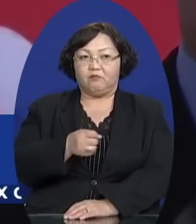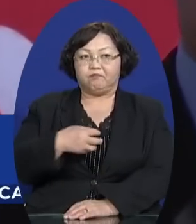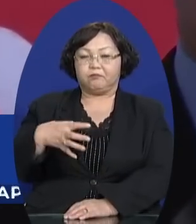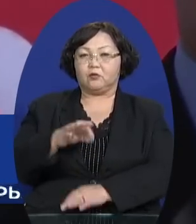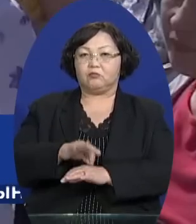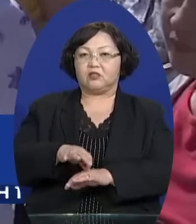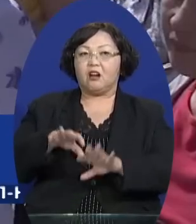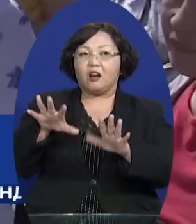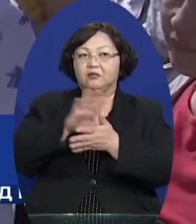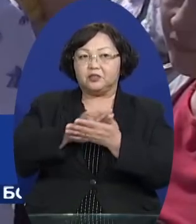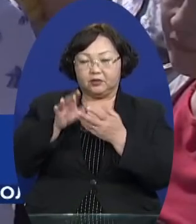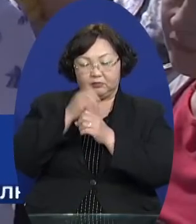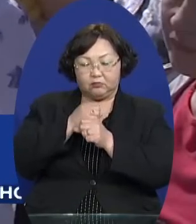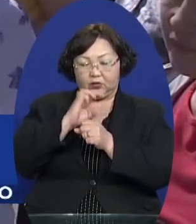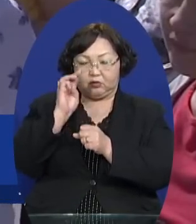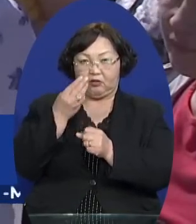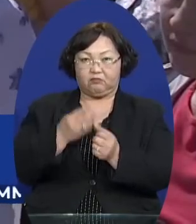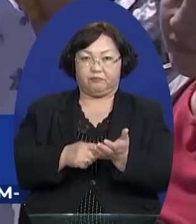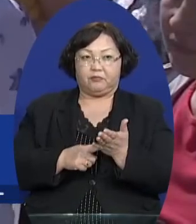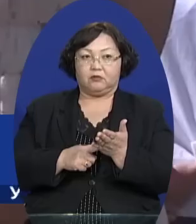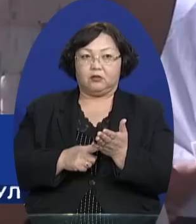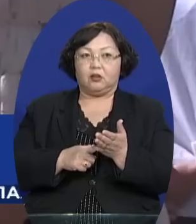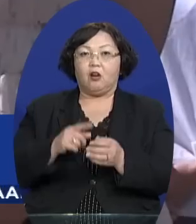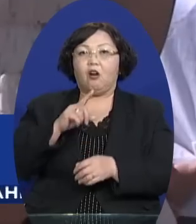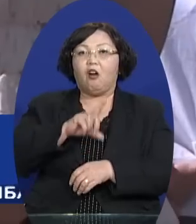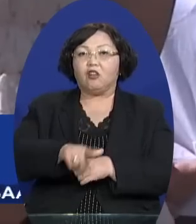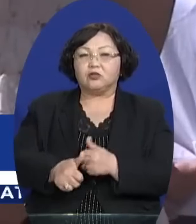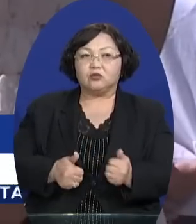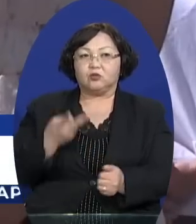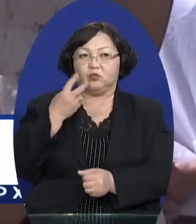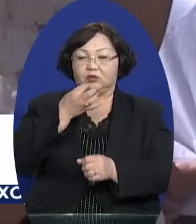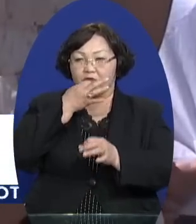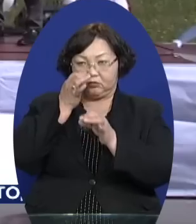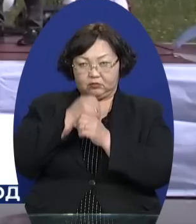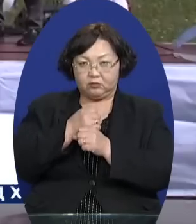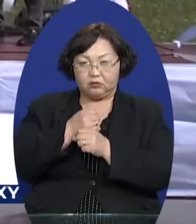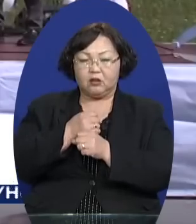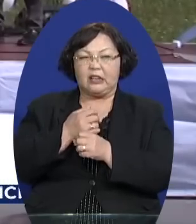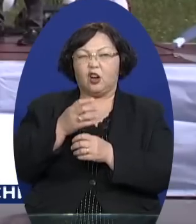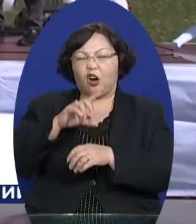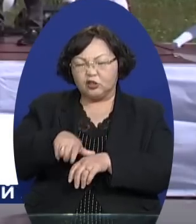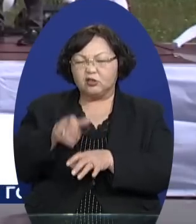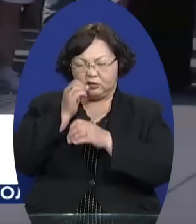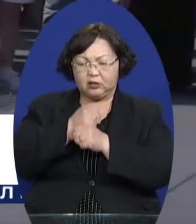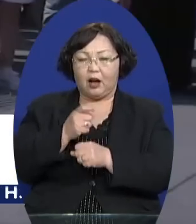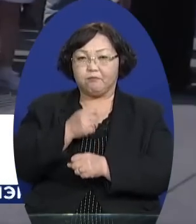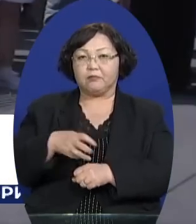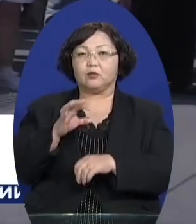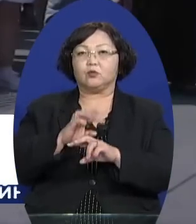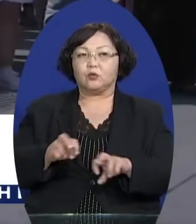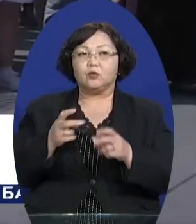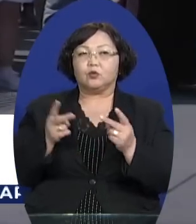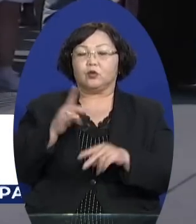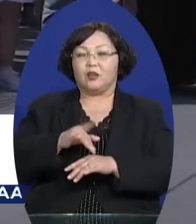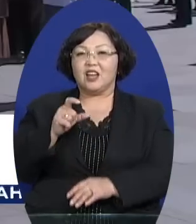тохиолдол шинээр бүртгэгджээ. Эдгээр тохиолдлууд бүгд хожуу үедээ ажиллагдсан байна. Мөн хавдар судлалын үндэсний төвийн эмч мэрэгжилтнүүд элэгний